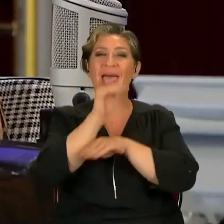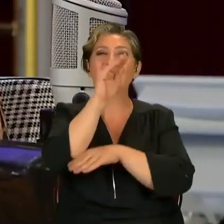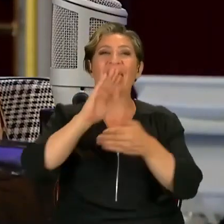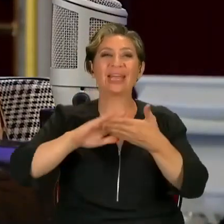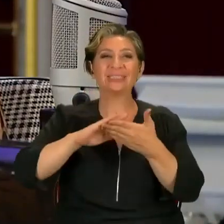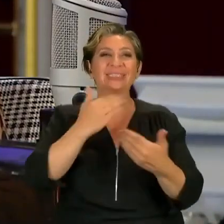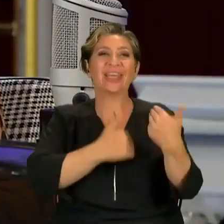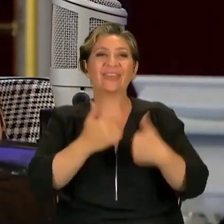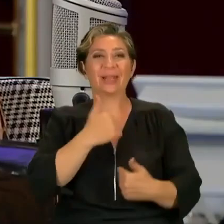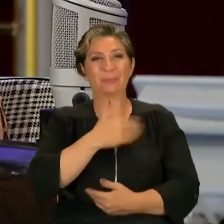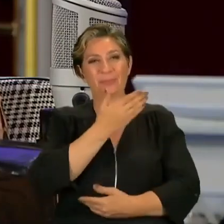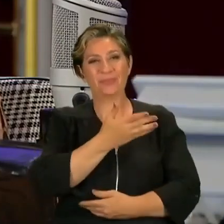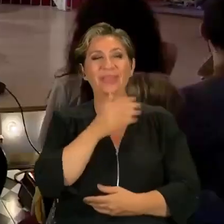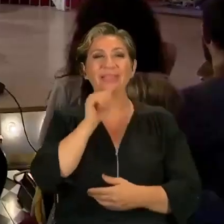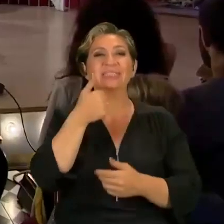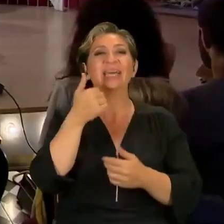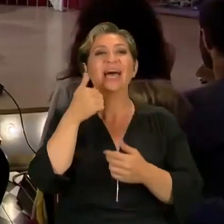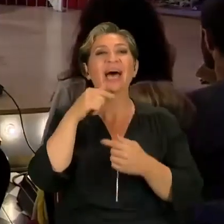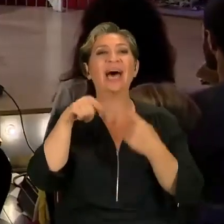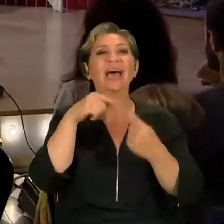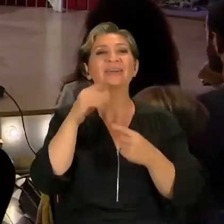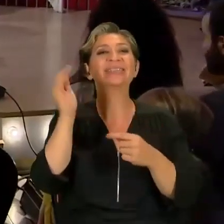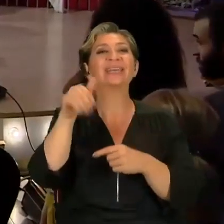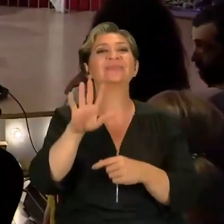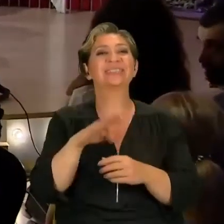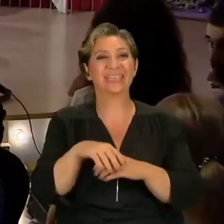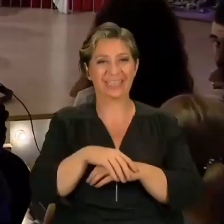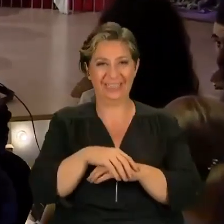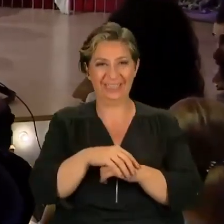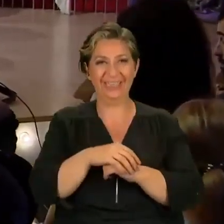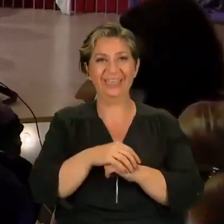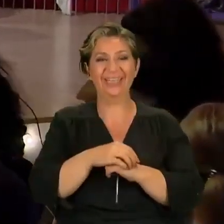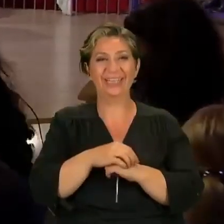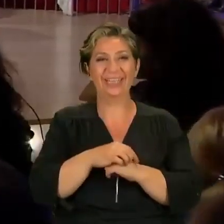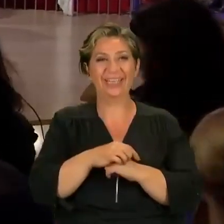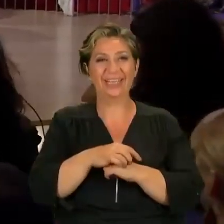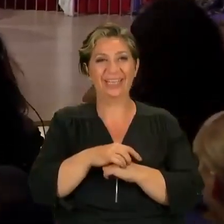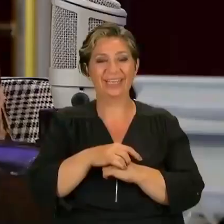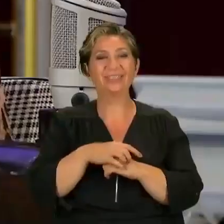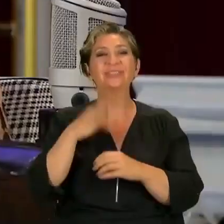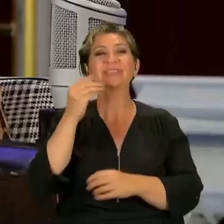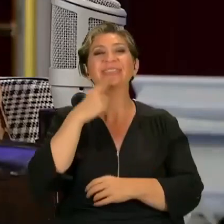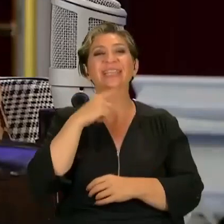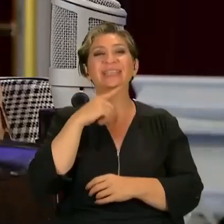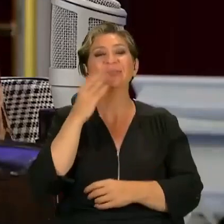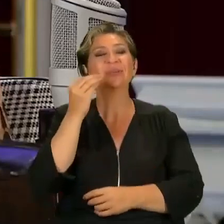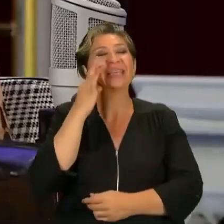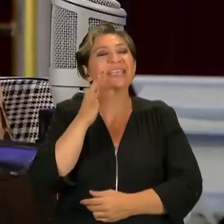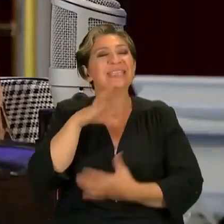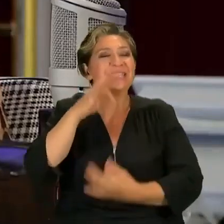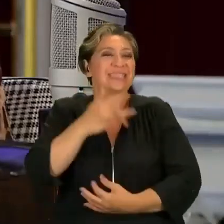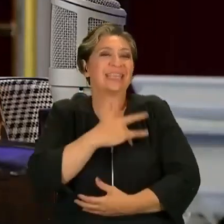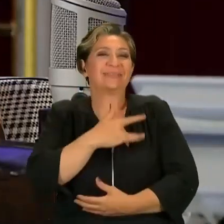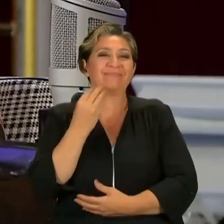arkadaşım, sevgilim benim o. Hiç aramayın, çıkmayacak çünkü. Hakan Devran çok tatlı, çok insan bir